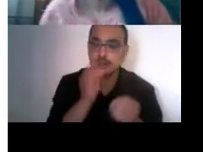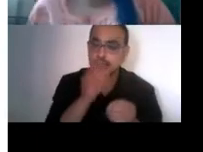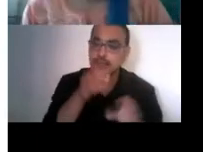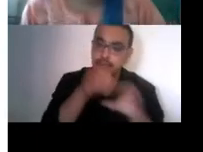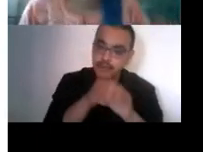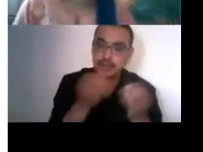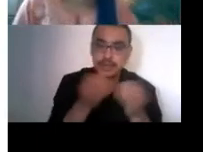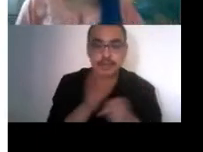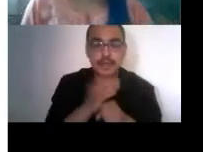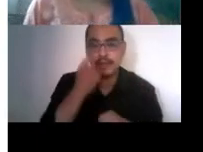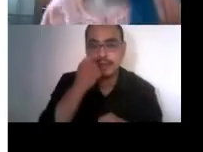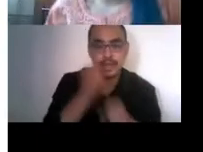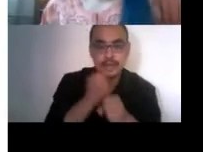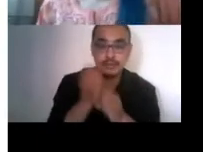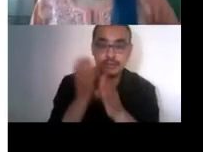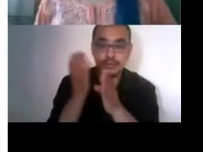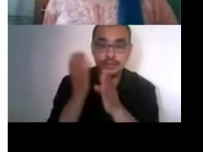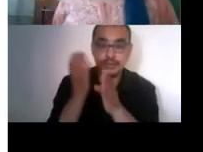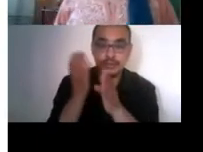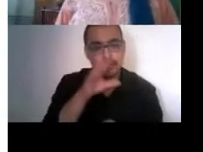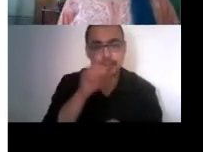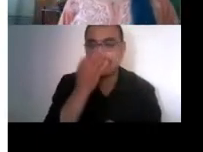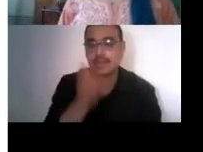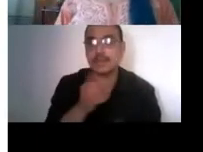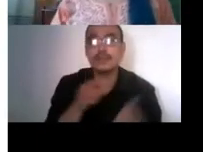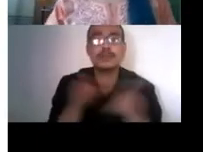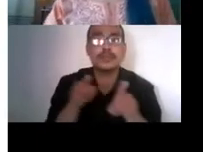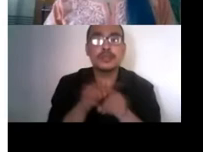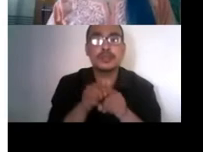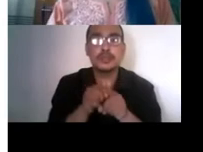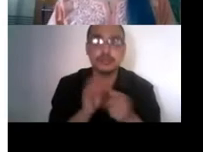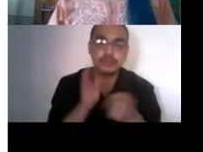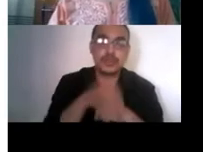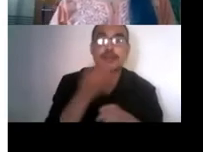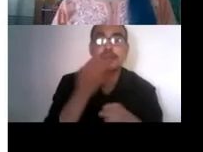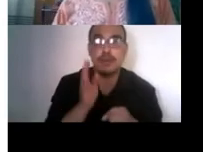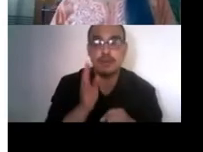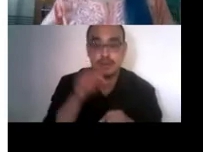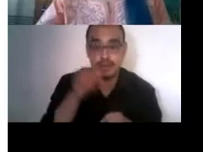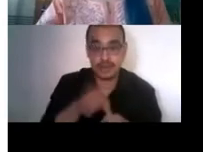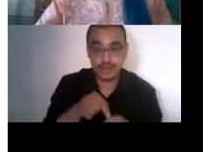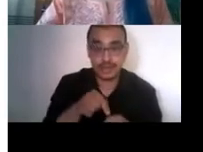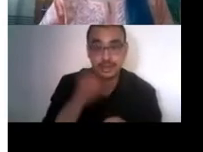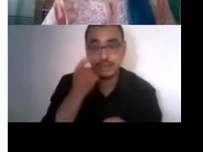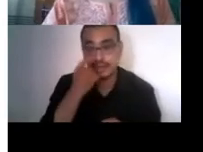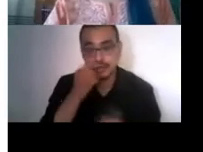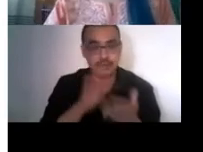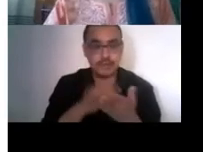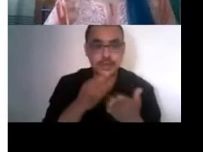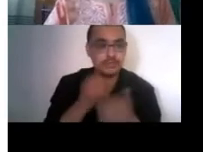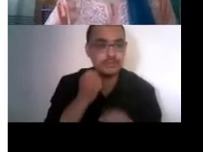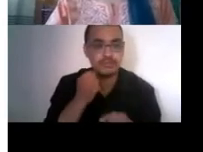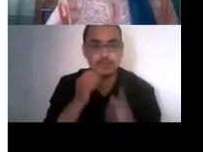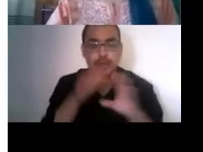कार्यभार यी जम्मै कारणले गर्दाखेरि के भयो वृद्धि भयो अब अहिलेको महिला भनेको ट्रान्जिसनल फेजको महिला घरभित्रको काम पनि